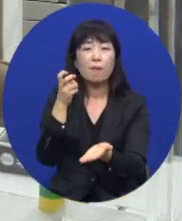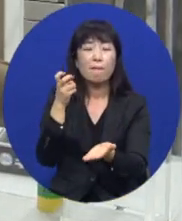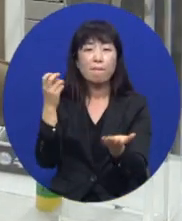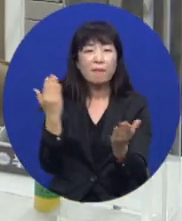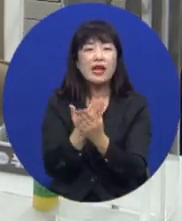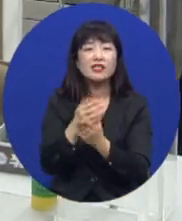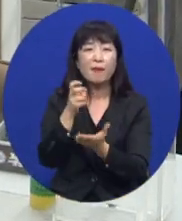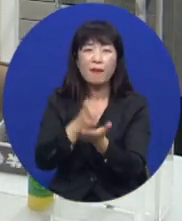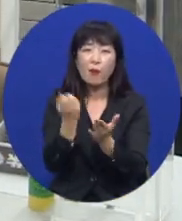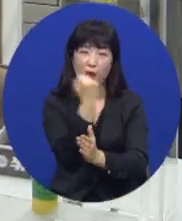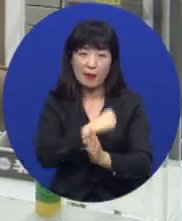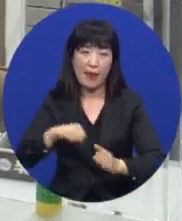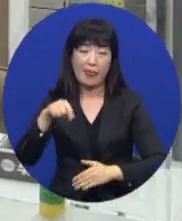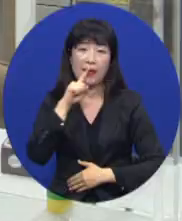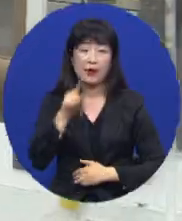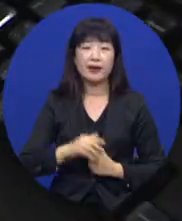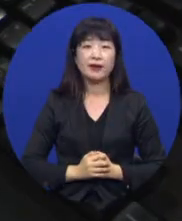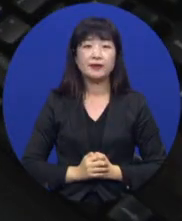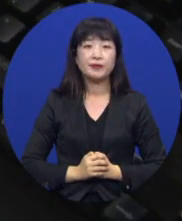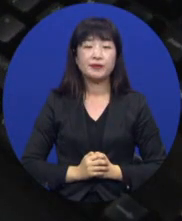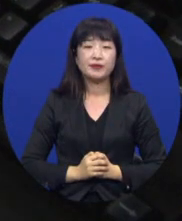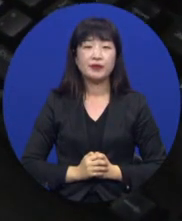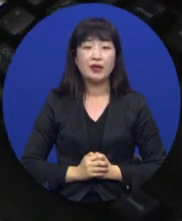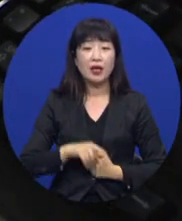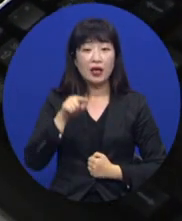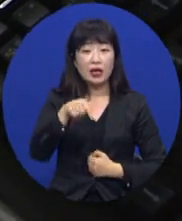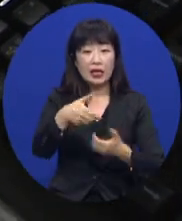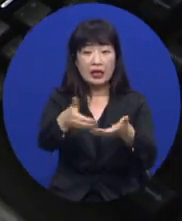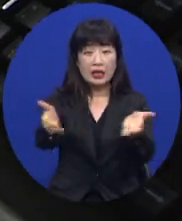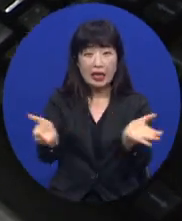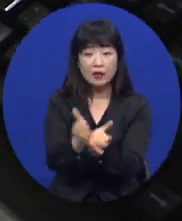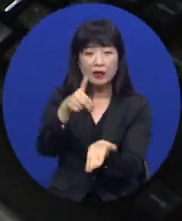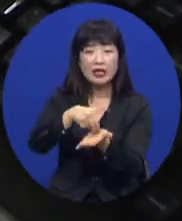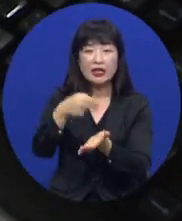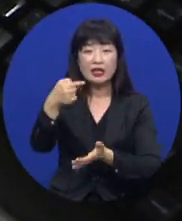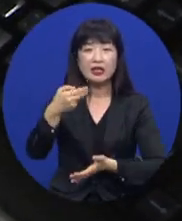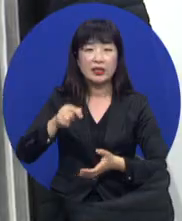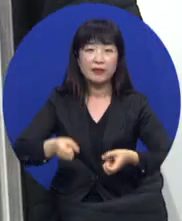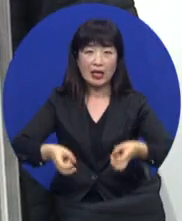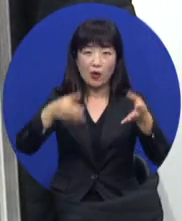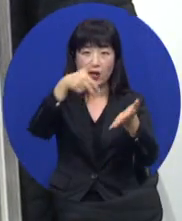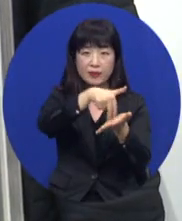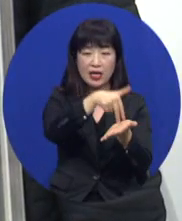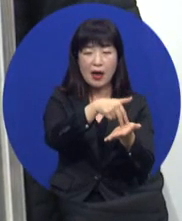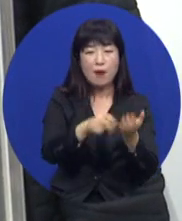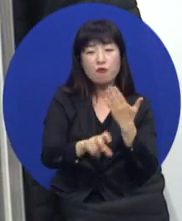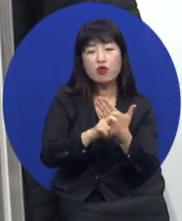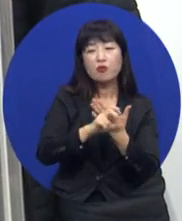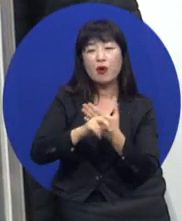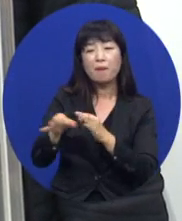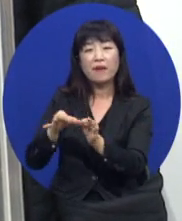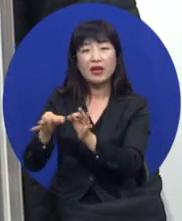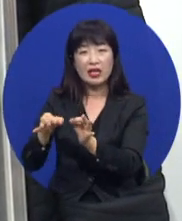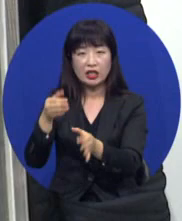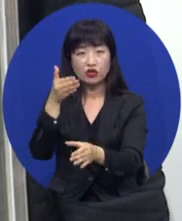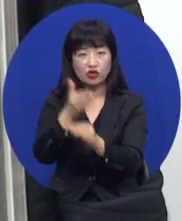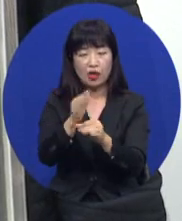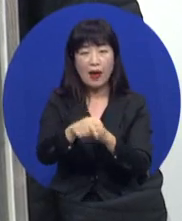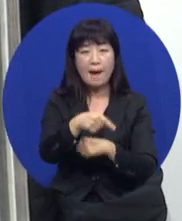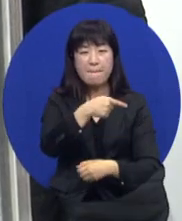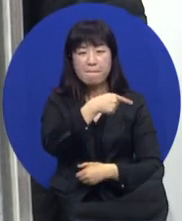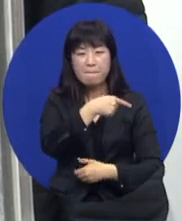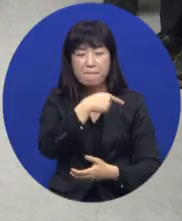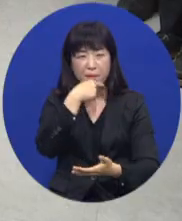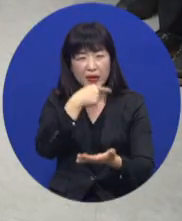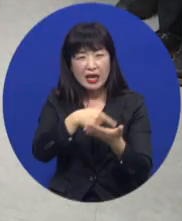위반했다는 것입니다 이들은 드림타워 측이 올해 초부터 불법 영업을 하는 바람에 막대한 피해를